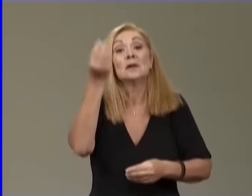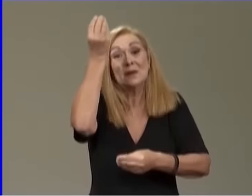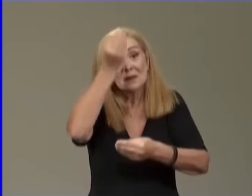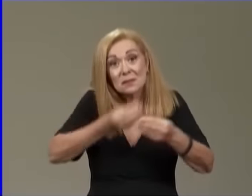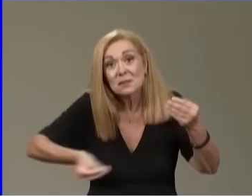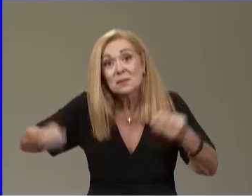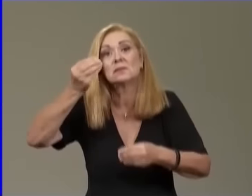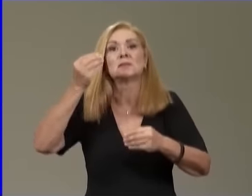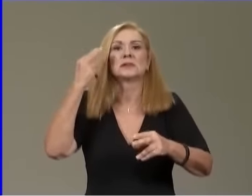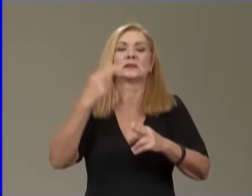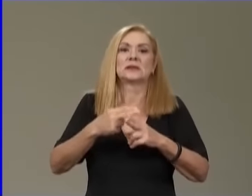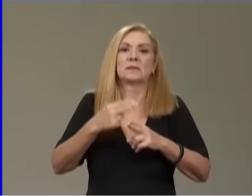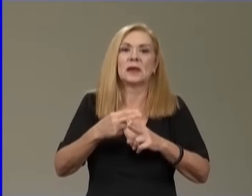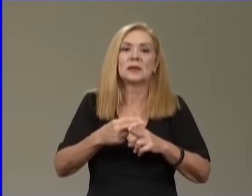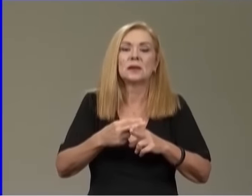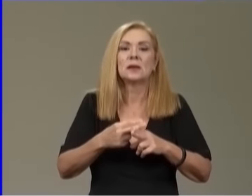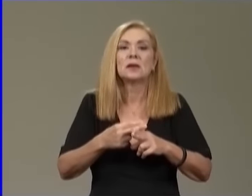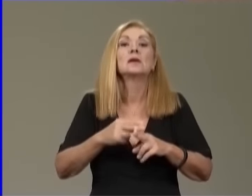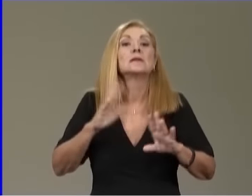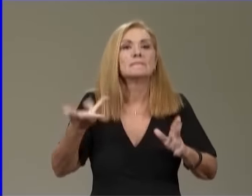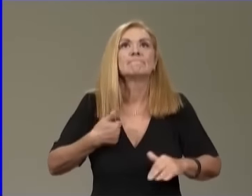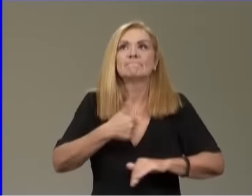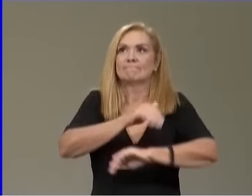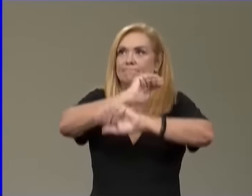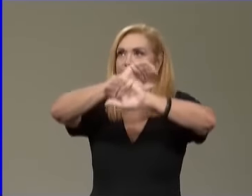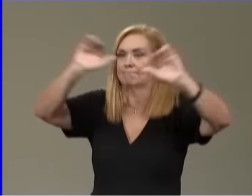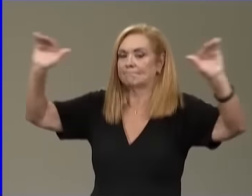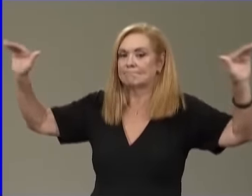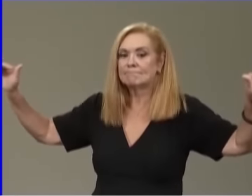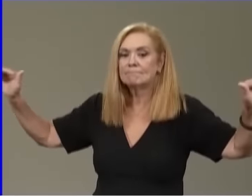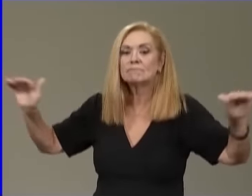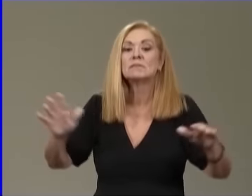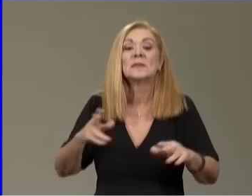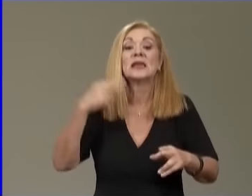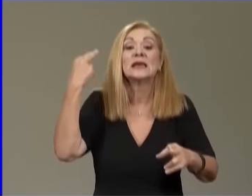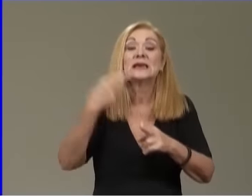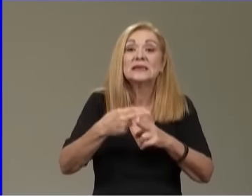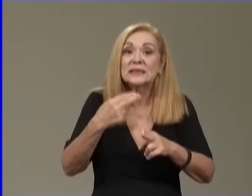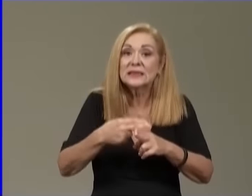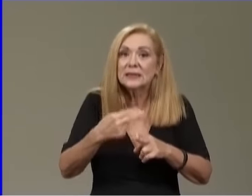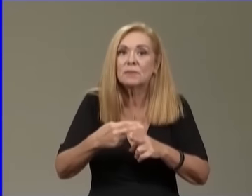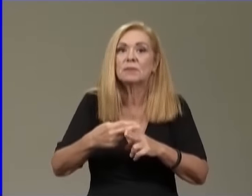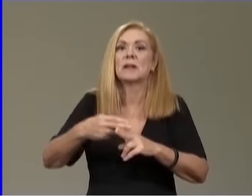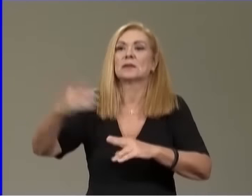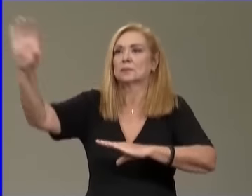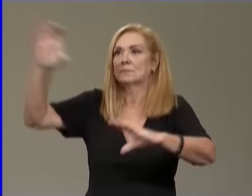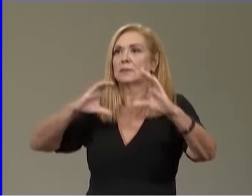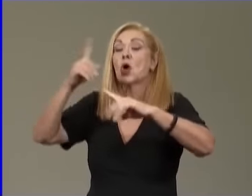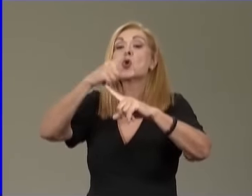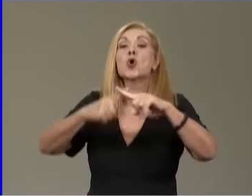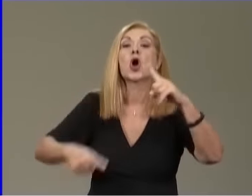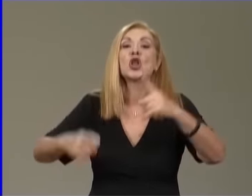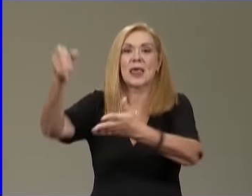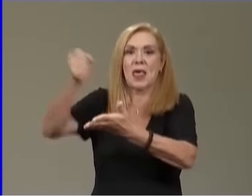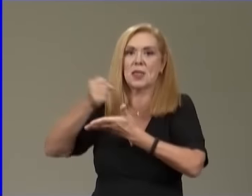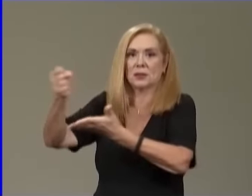σημαντικά μέσω ενός καλέσματος το οποίο θα κάνουμε για σημαντικές ιδιωτικές χορηγίες. Και θα το